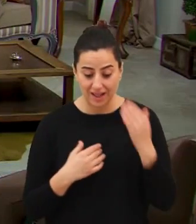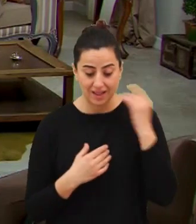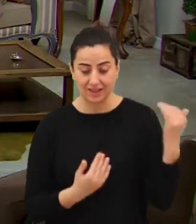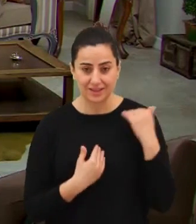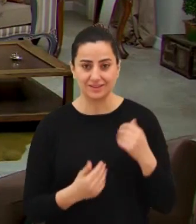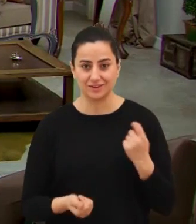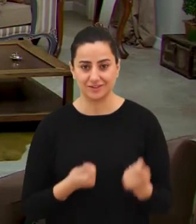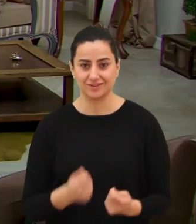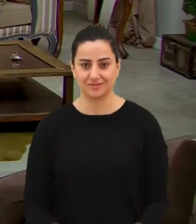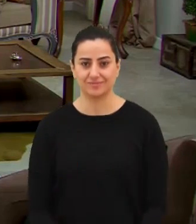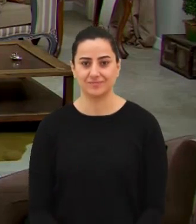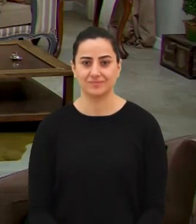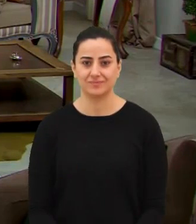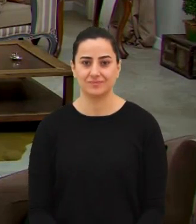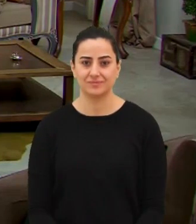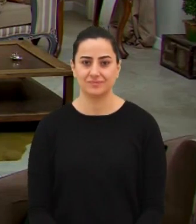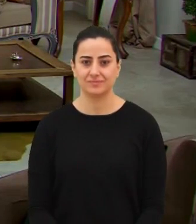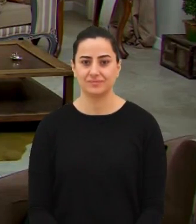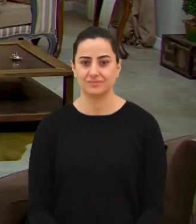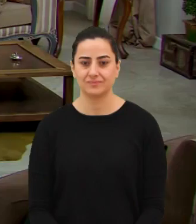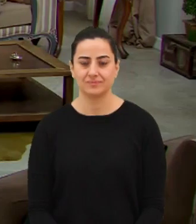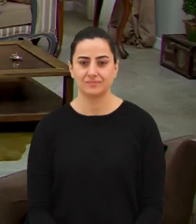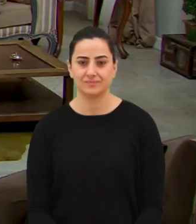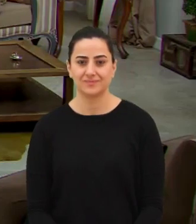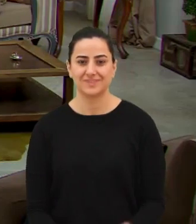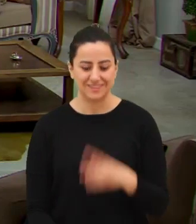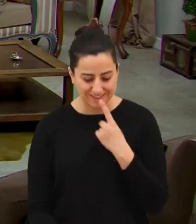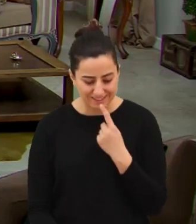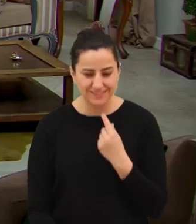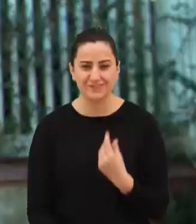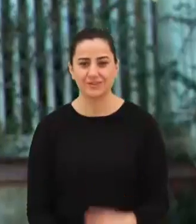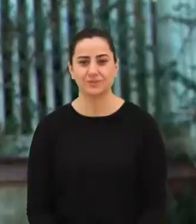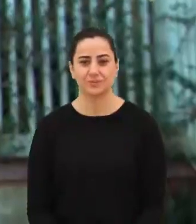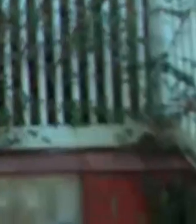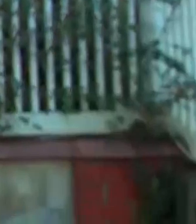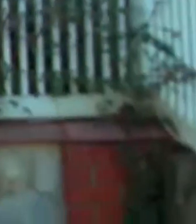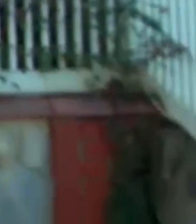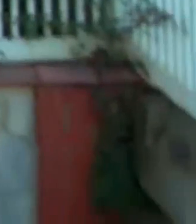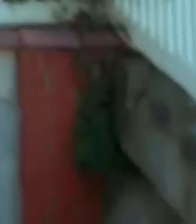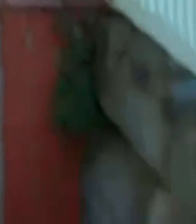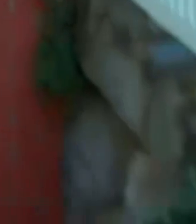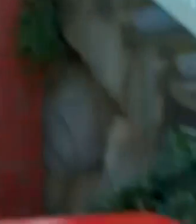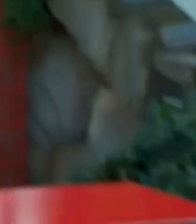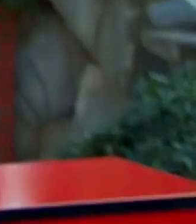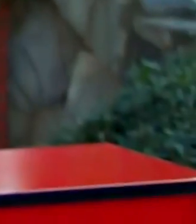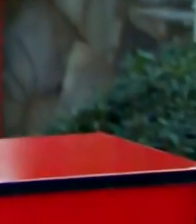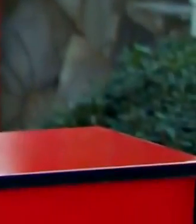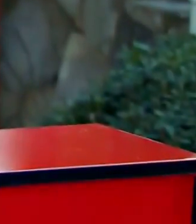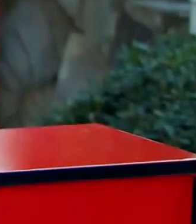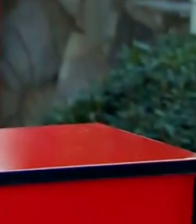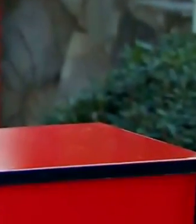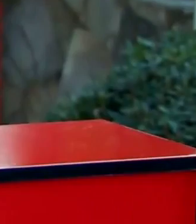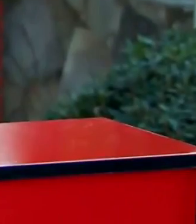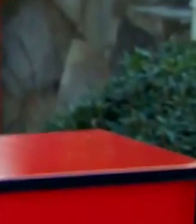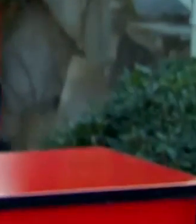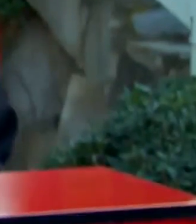Evet. Evet. Neyse şimdi gülüyor ama. Bankodaki dijital ekranda Şükrü Ajans